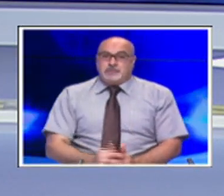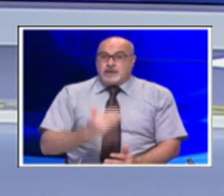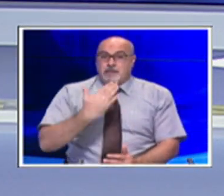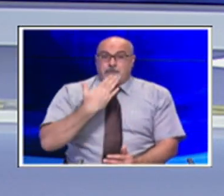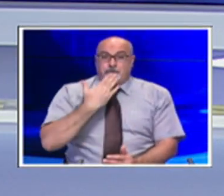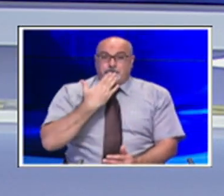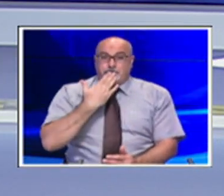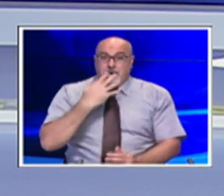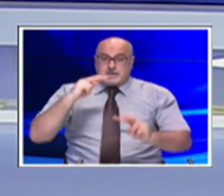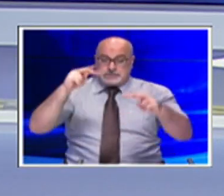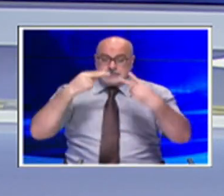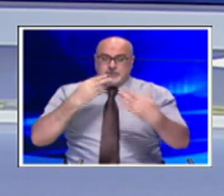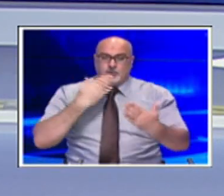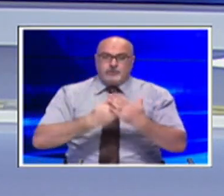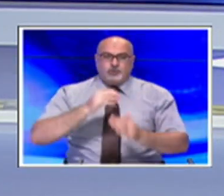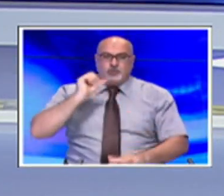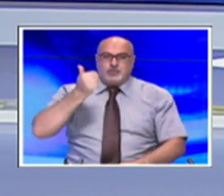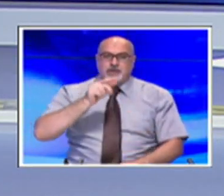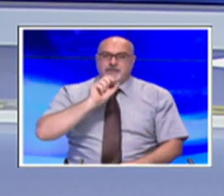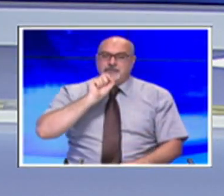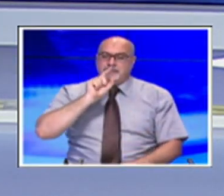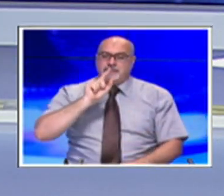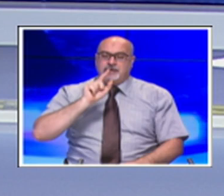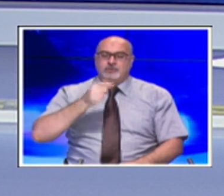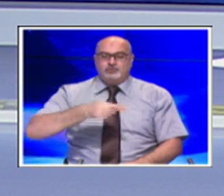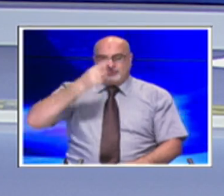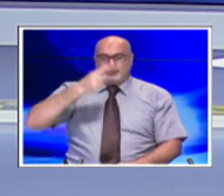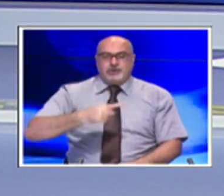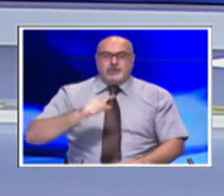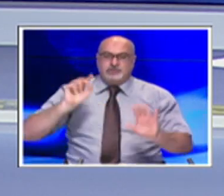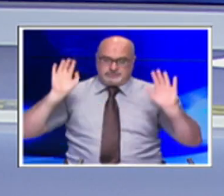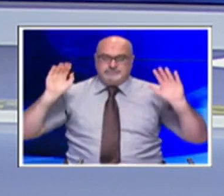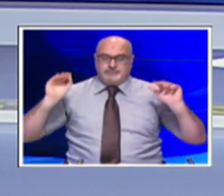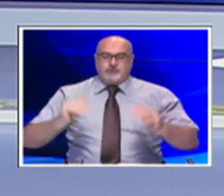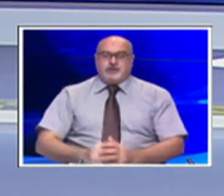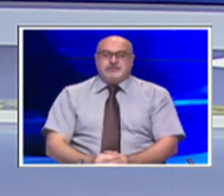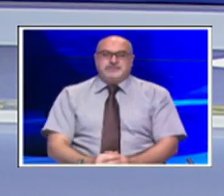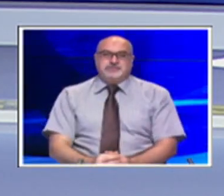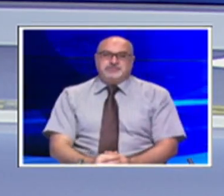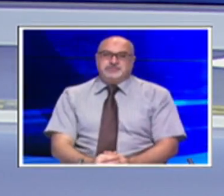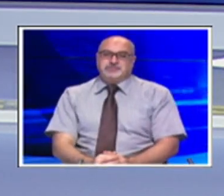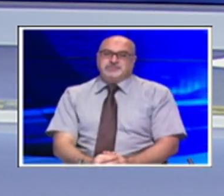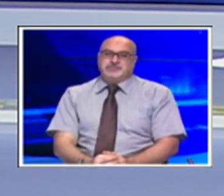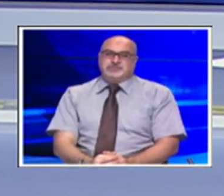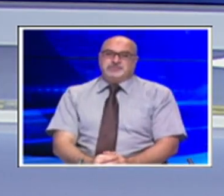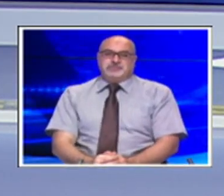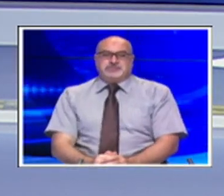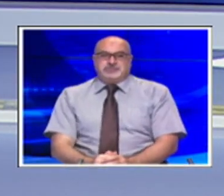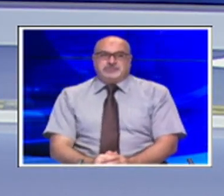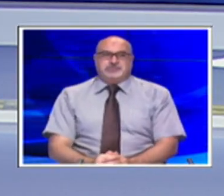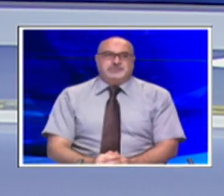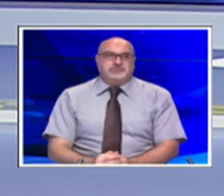نهاية النشرة، شكرا لكم على حسن المتابعة والإصغاء. الموعد يتجدد معكم في تمام 10 في